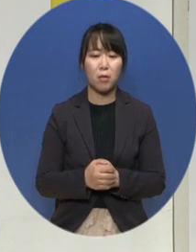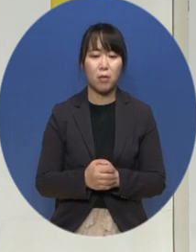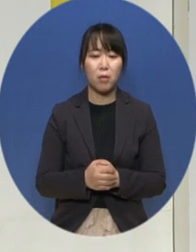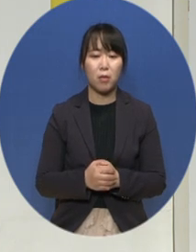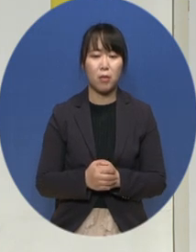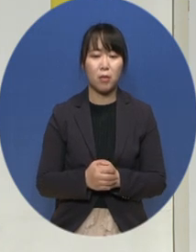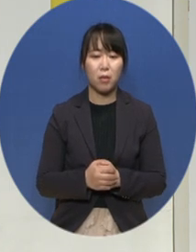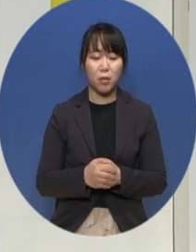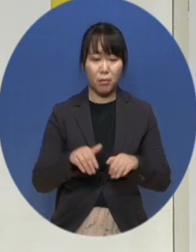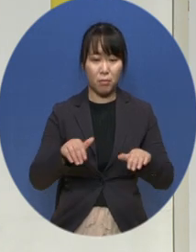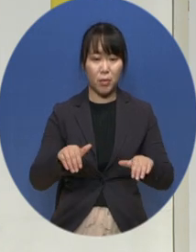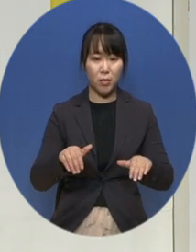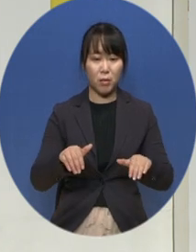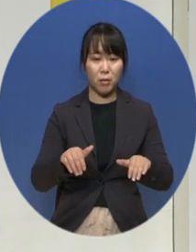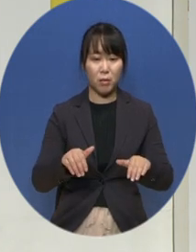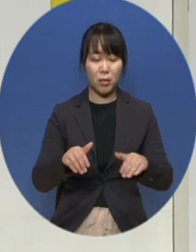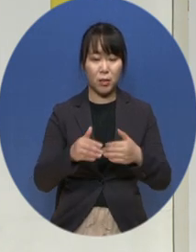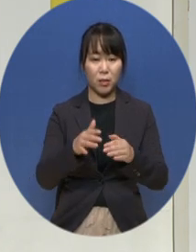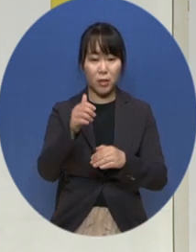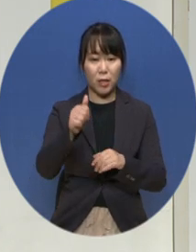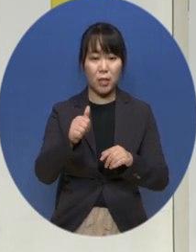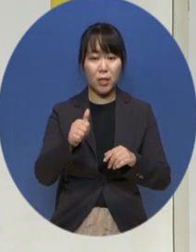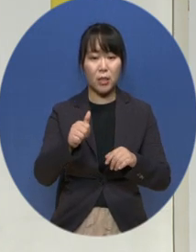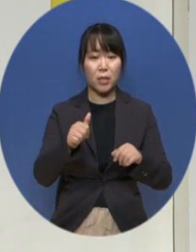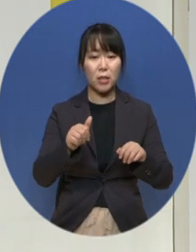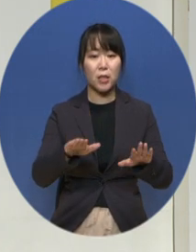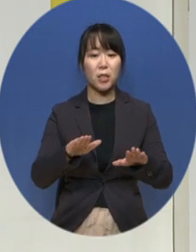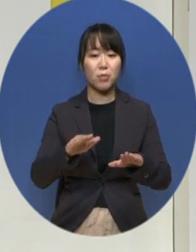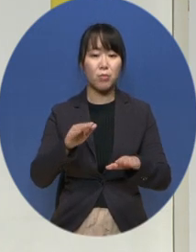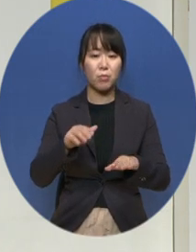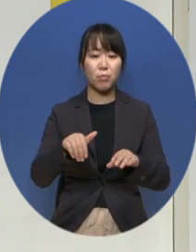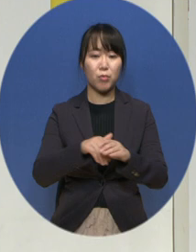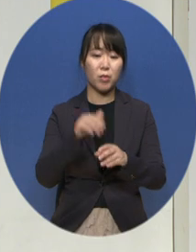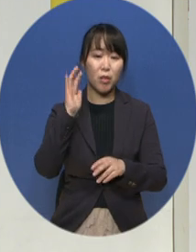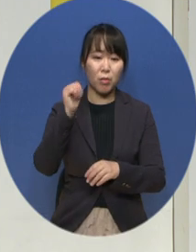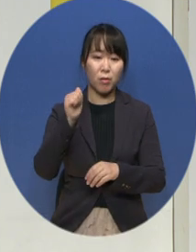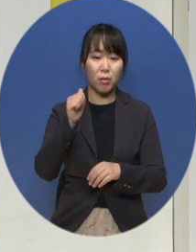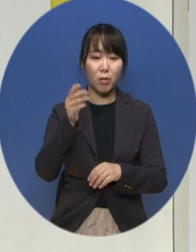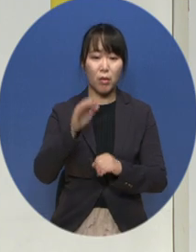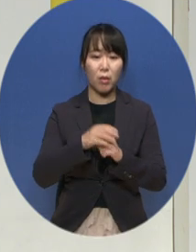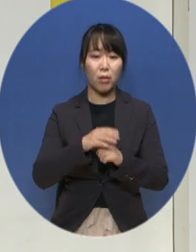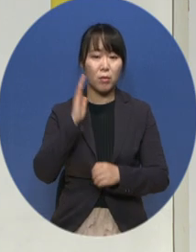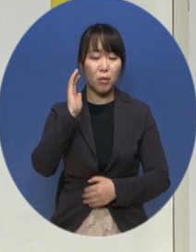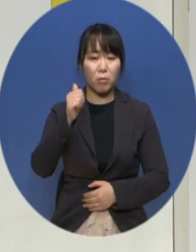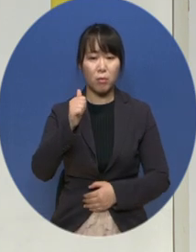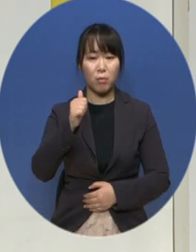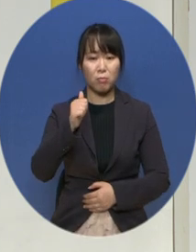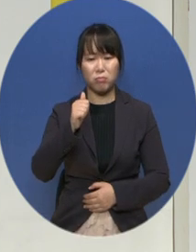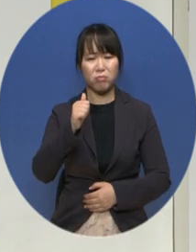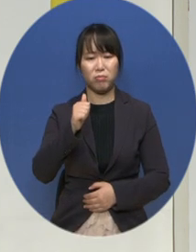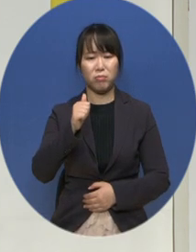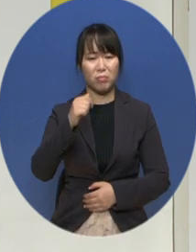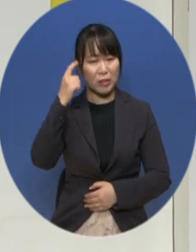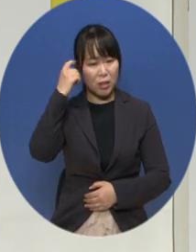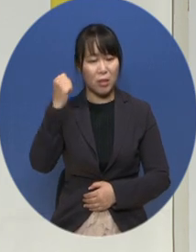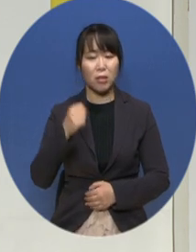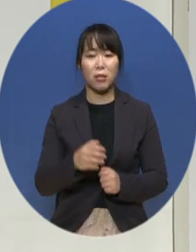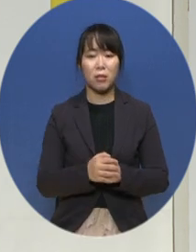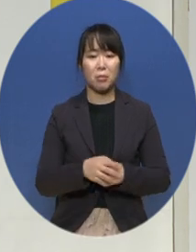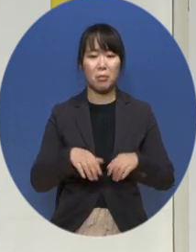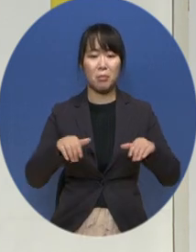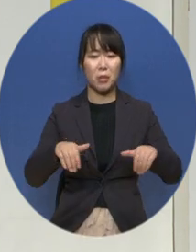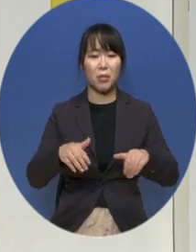별장이 이제 문제 인 현재 대통령 이었는데 그래 아 대통령 우 매끄러운 제가 못하고 그냥 빚을 좀 해라 아